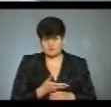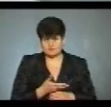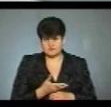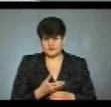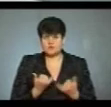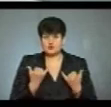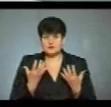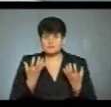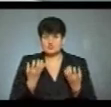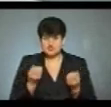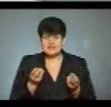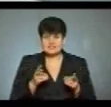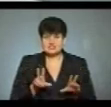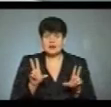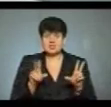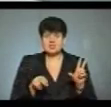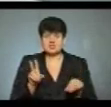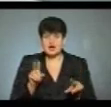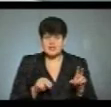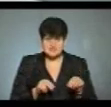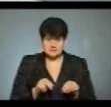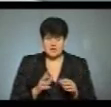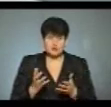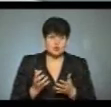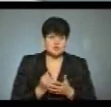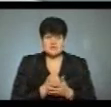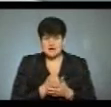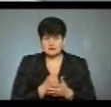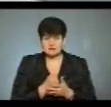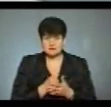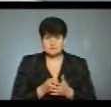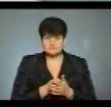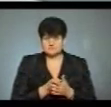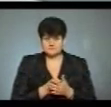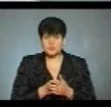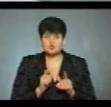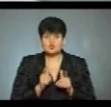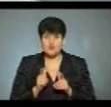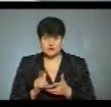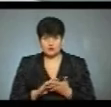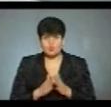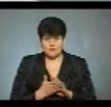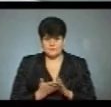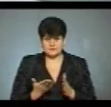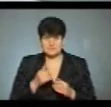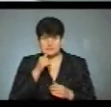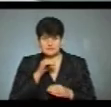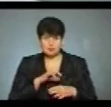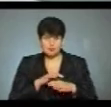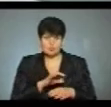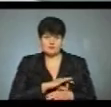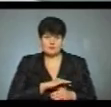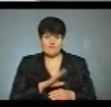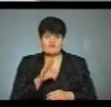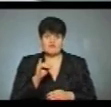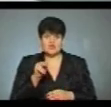ми ще залишаємо шанс для досягнення певної згоди, домовленості і компромісу. Ми завтра проводимо профспілкові